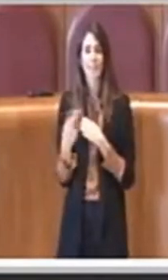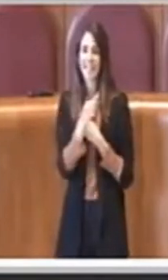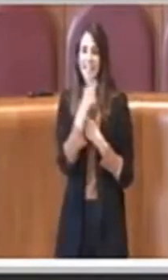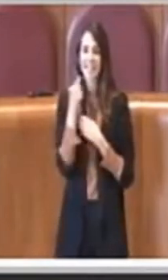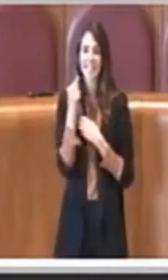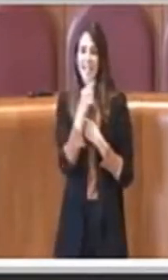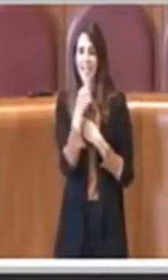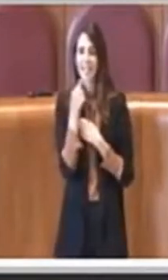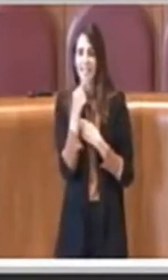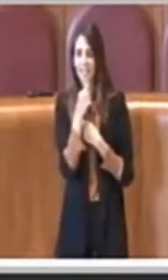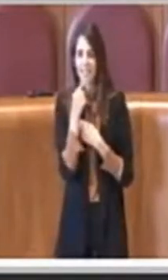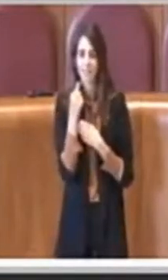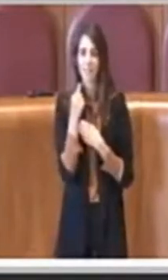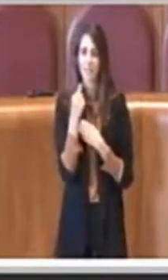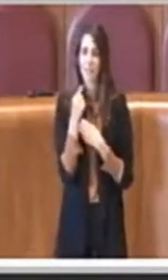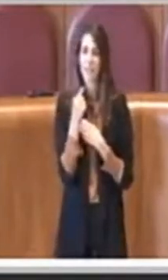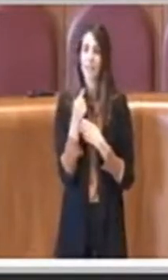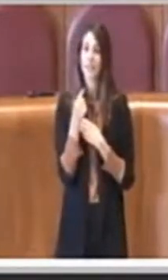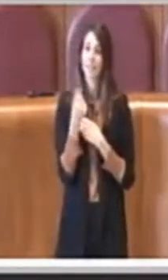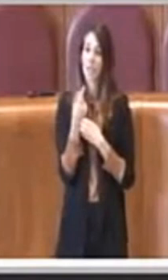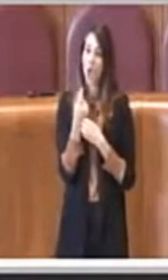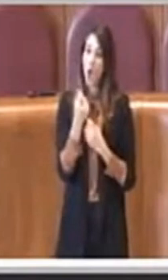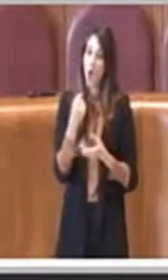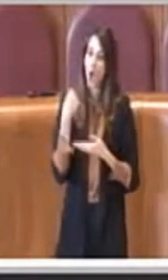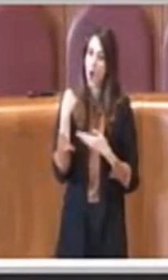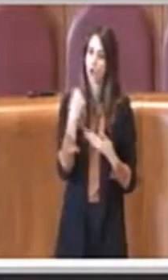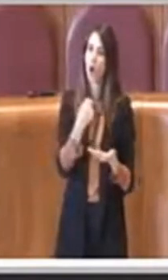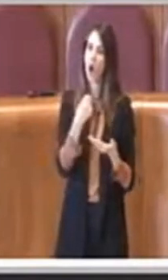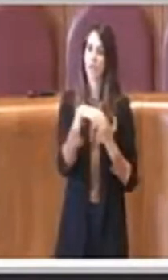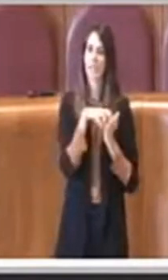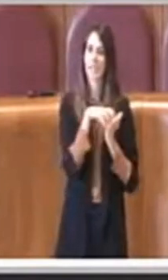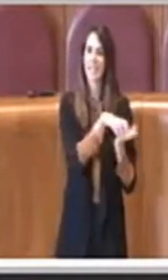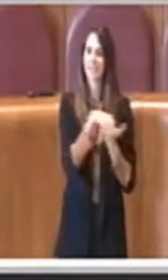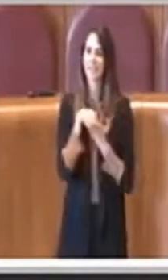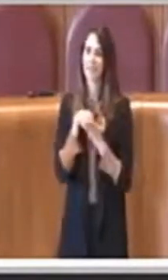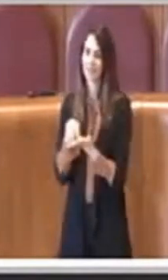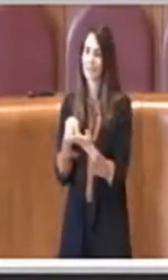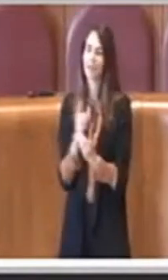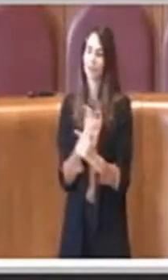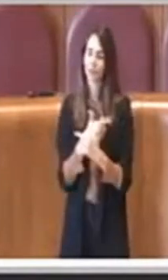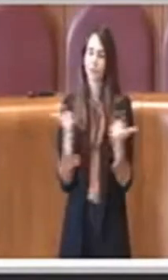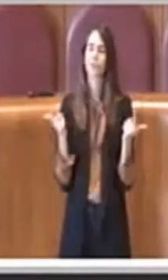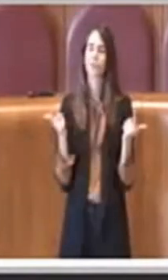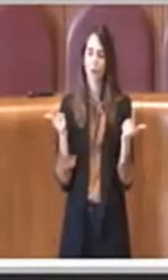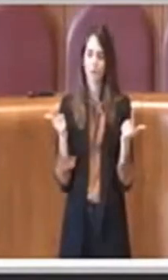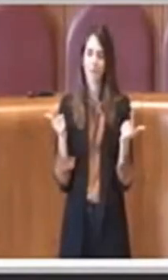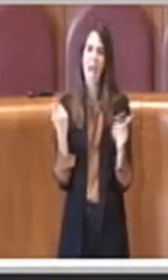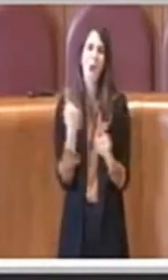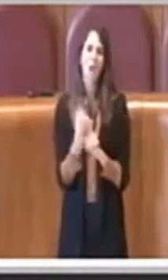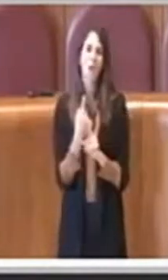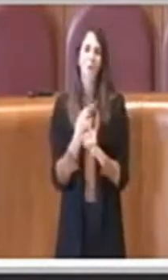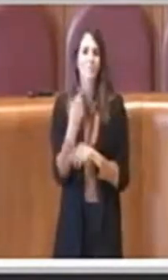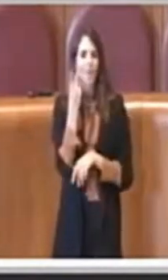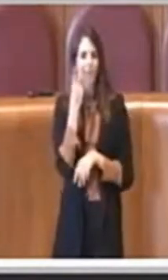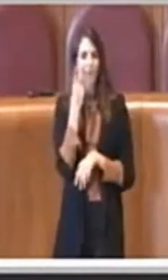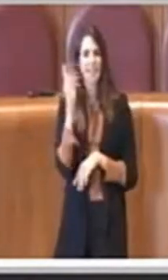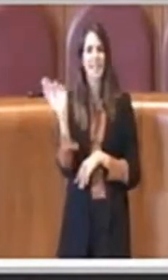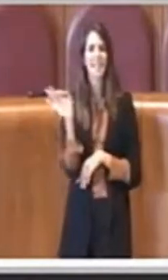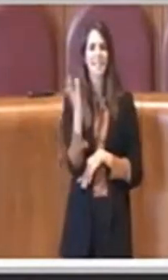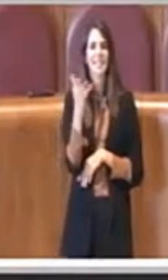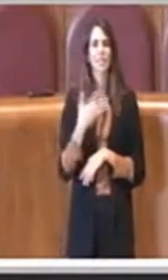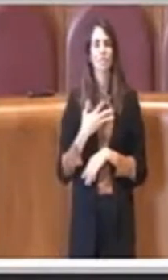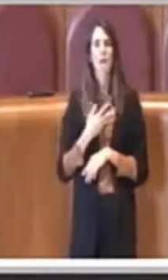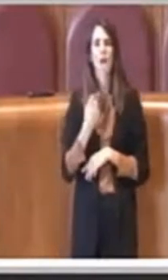necessitano molti denari, forse anche troppi, e bisogna vedere se effettivamente c'è una stabilità,